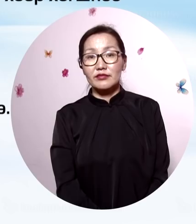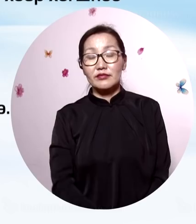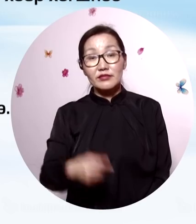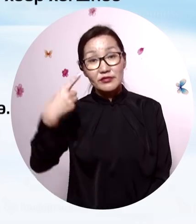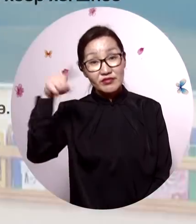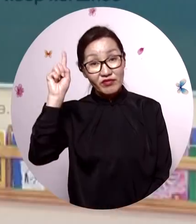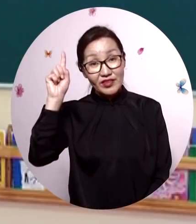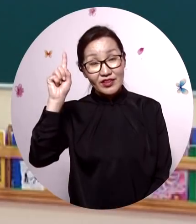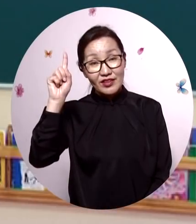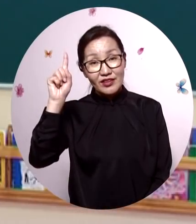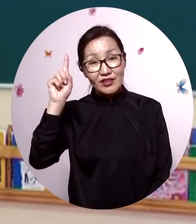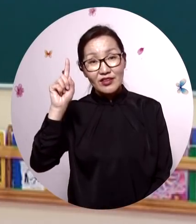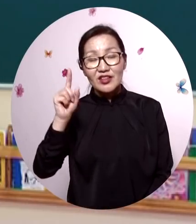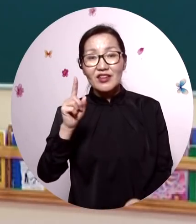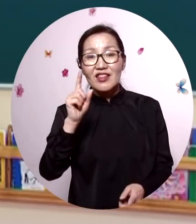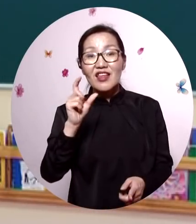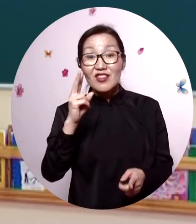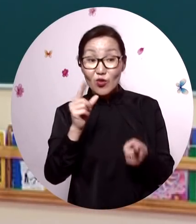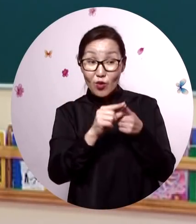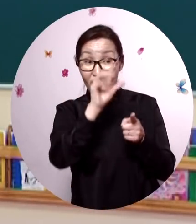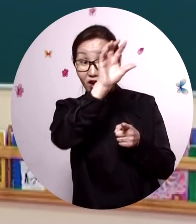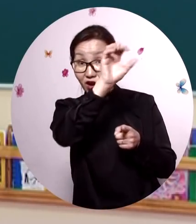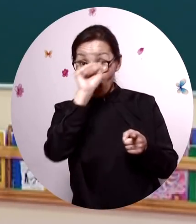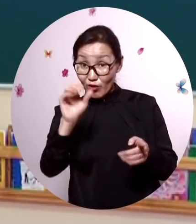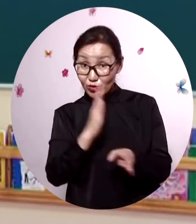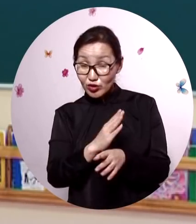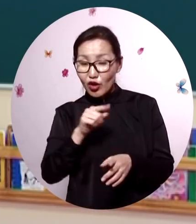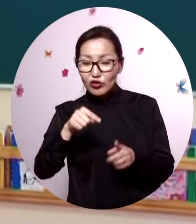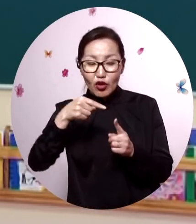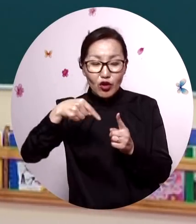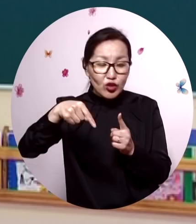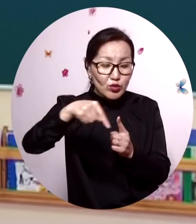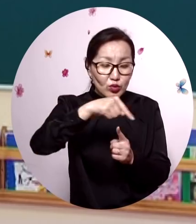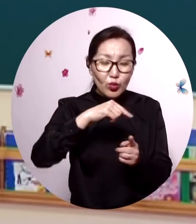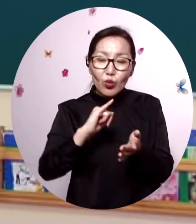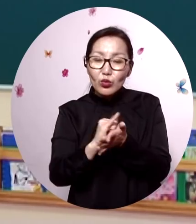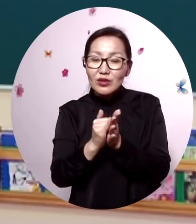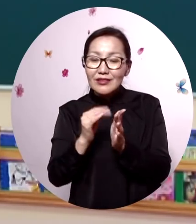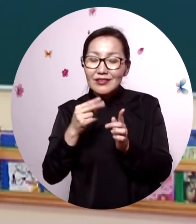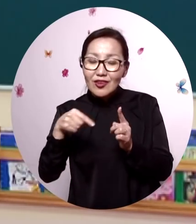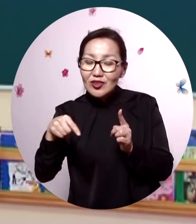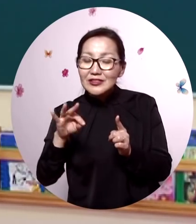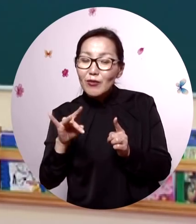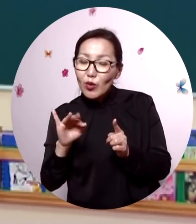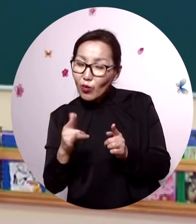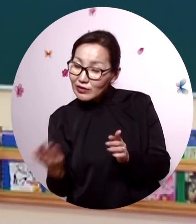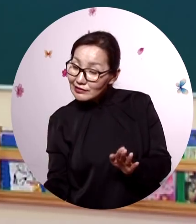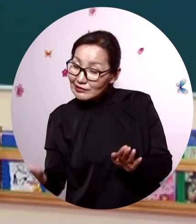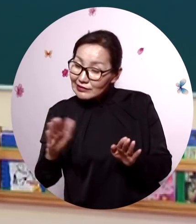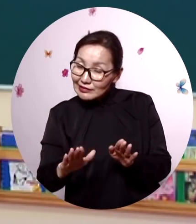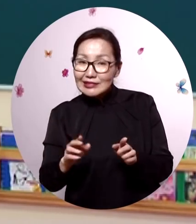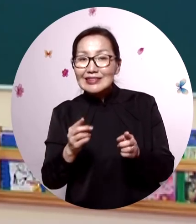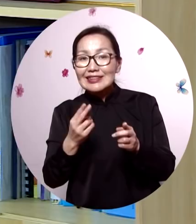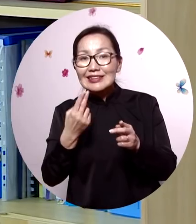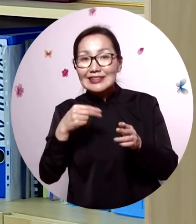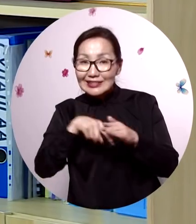За, нэгдүгээр бид нар хил зүгийгээ олхоо олсон. Одоо ойр орчмын үг өгүүлбэрээс нь далд утгыг таамаглана. Тэгэхээр зөмөрөө